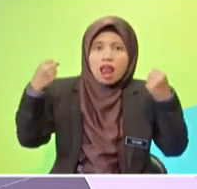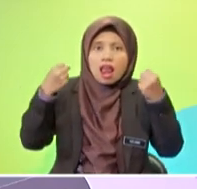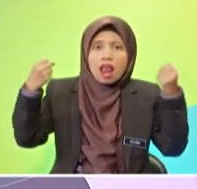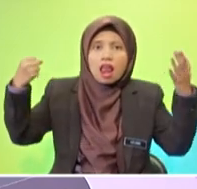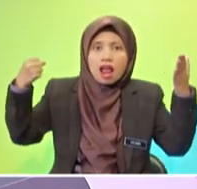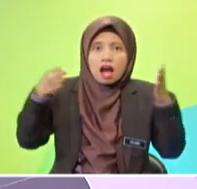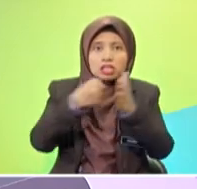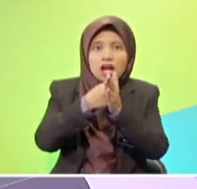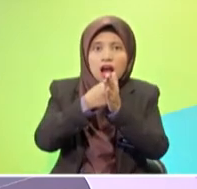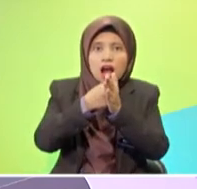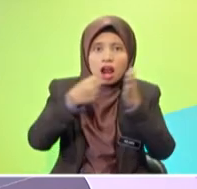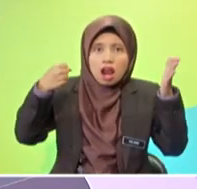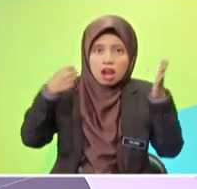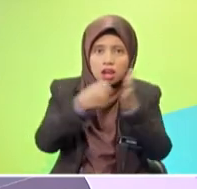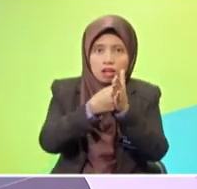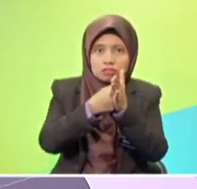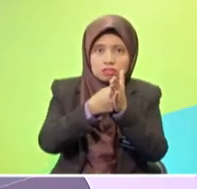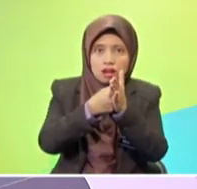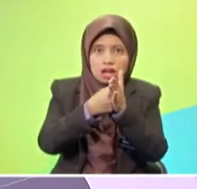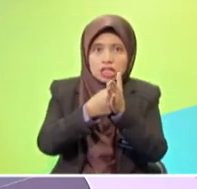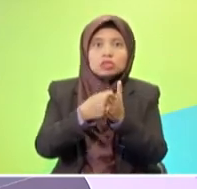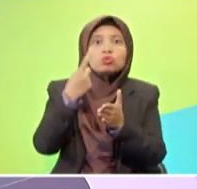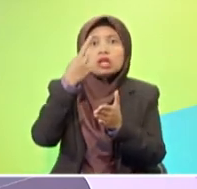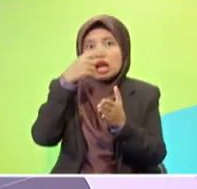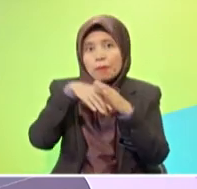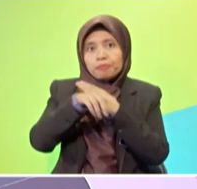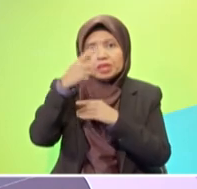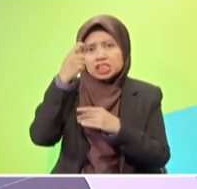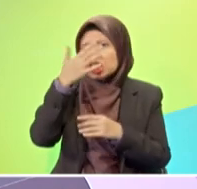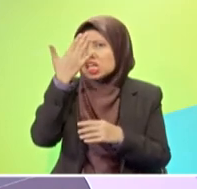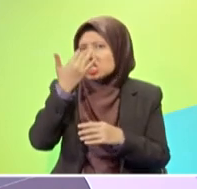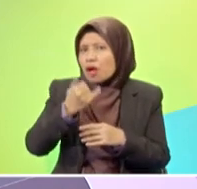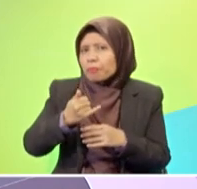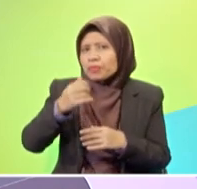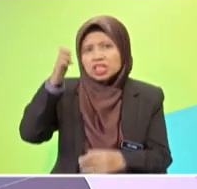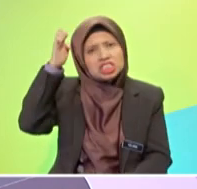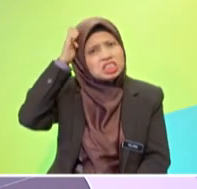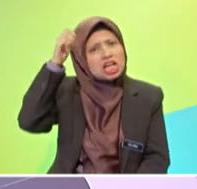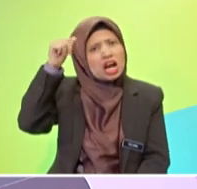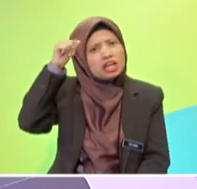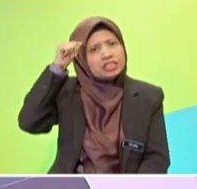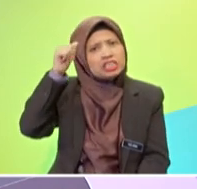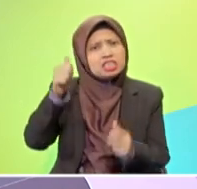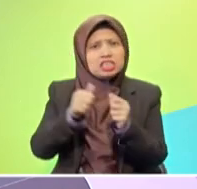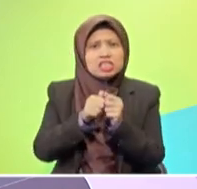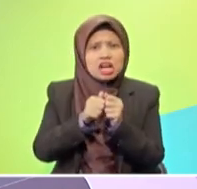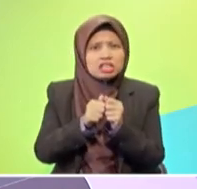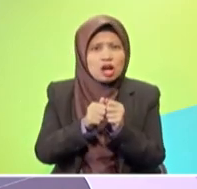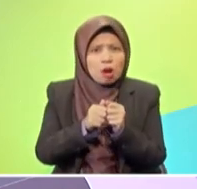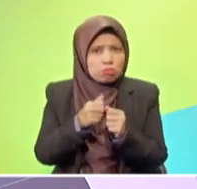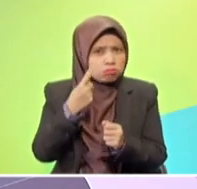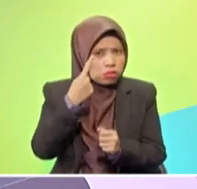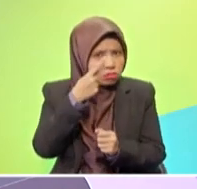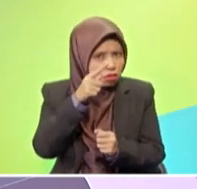kata kunci kepada teks ini kenapa memandang tuh dengan macam Helang tadi ya